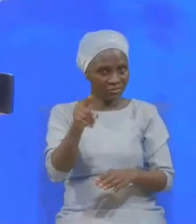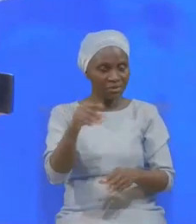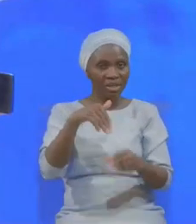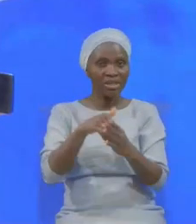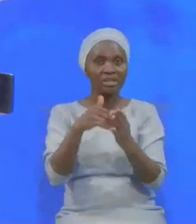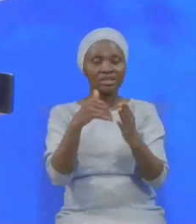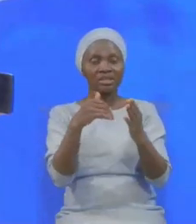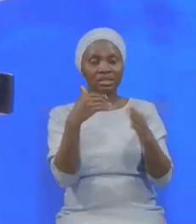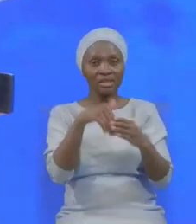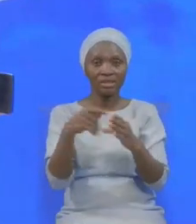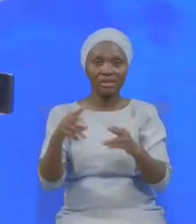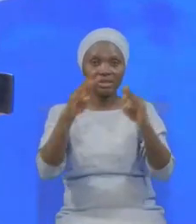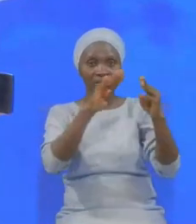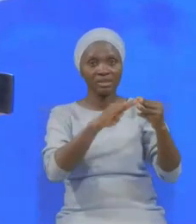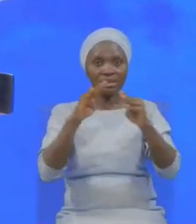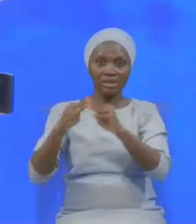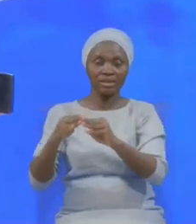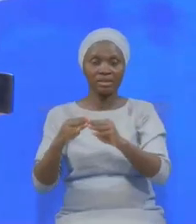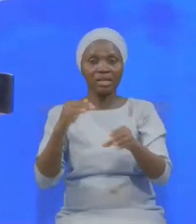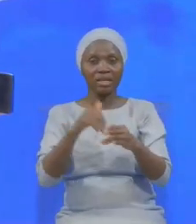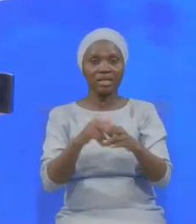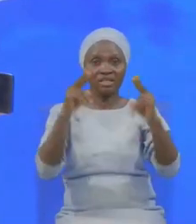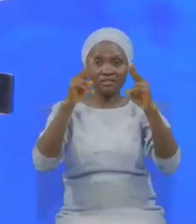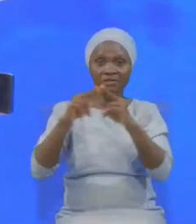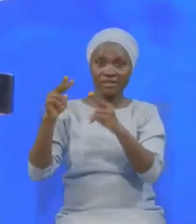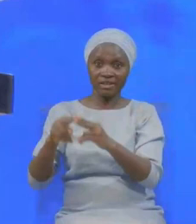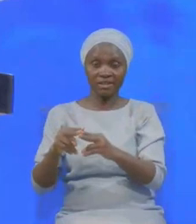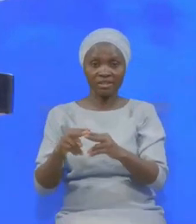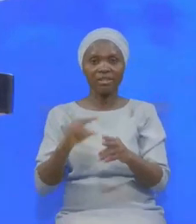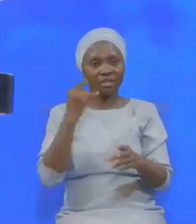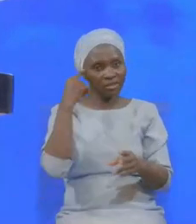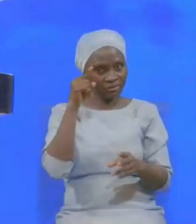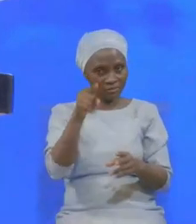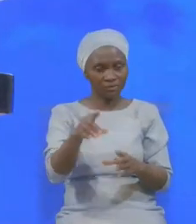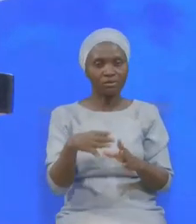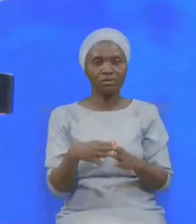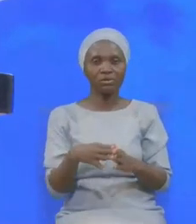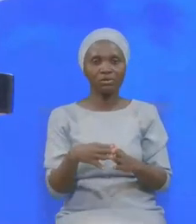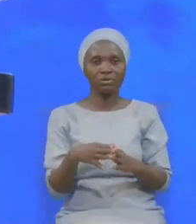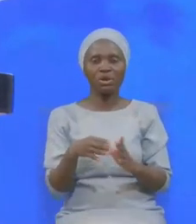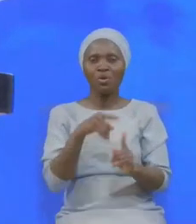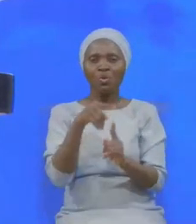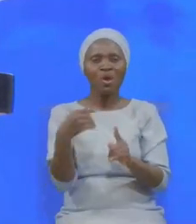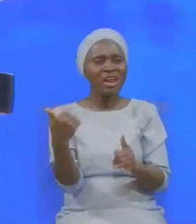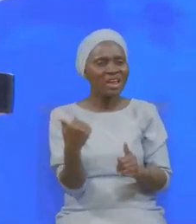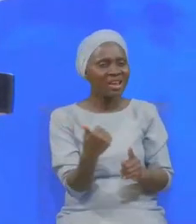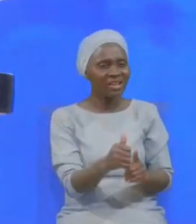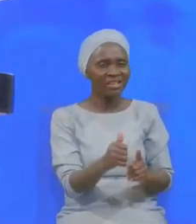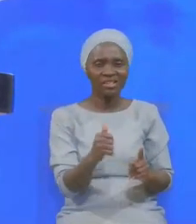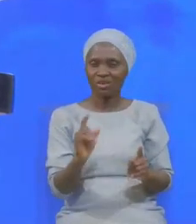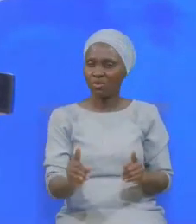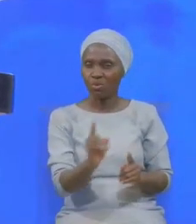ville, c'est pour vous. Au village, c'est pour vous. Et lorsque quelqu'un, un pouvoir,